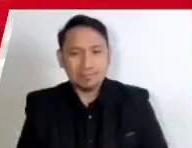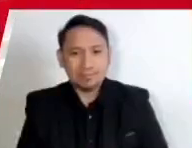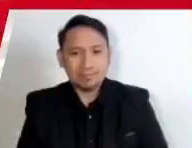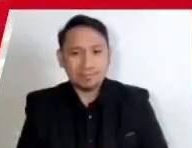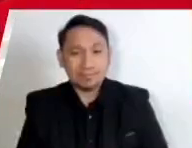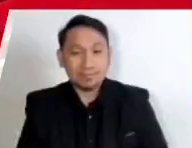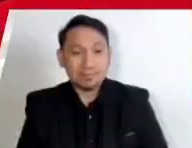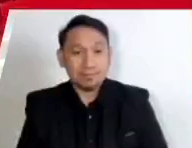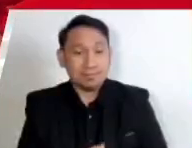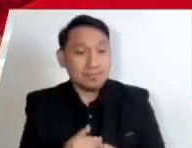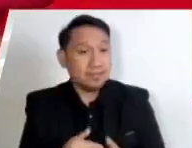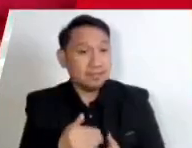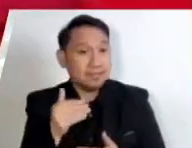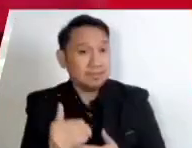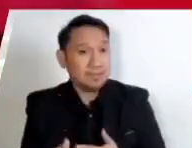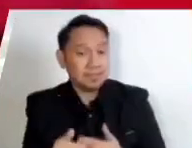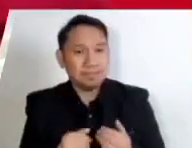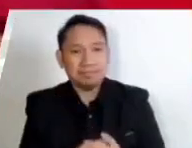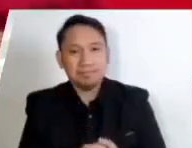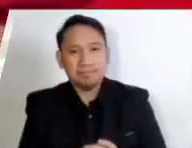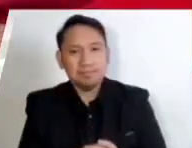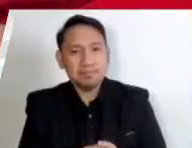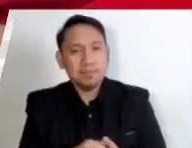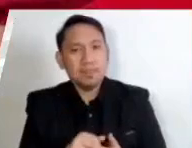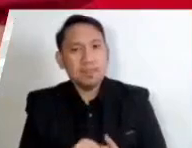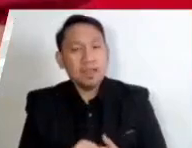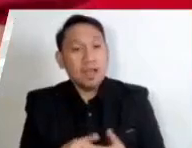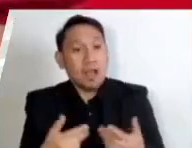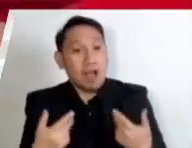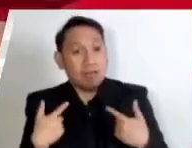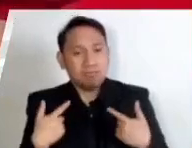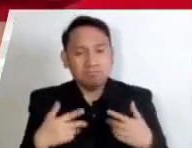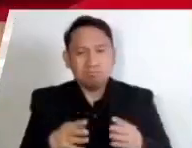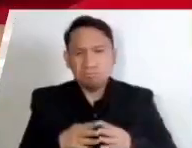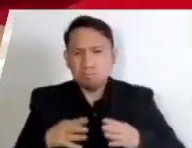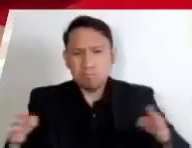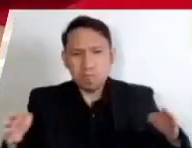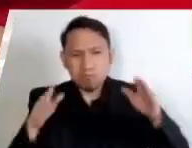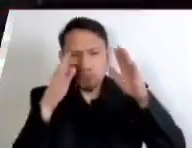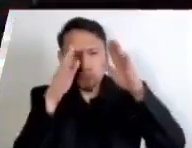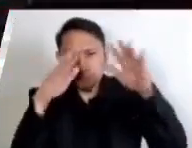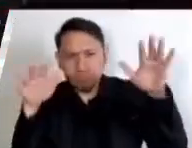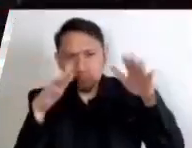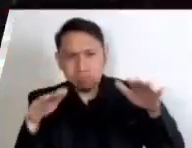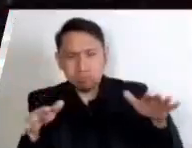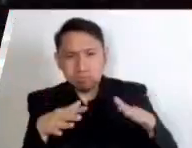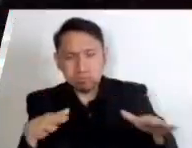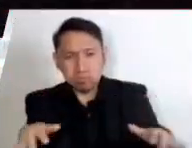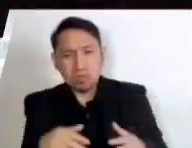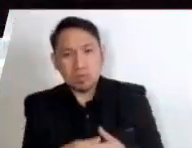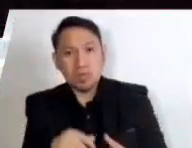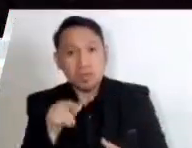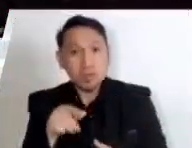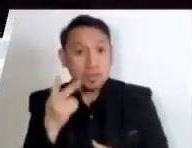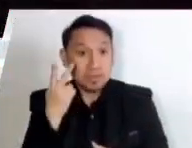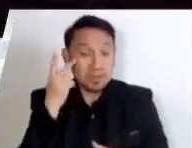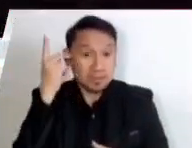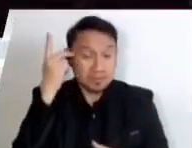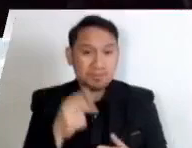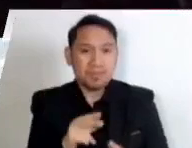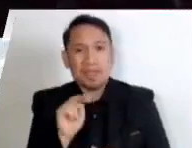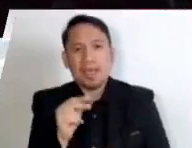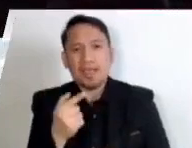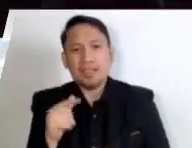Saktong-sakto para sa Pasko, namataan ang tila higanteng Christmas tree sa Kalawakan. Yan ang pinakabago imahe ng